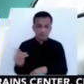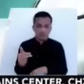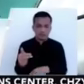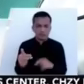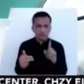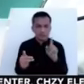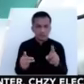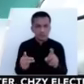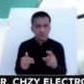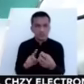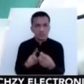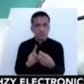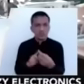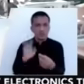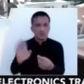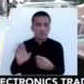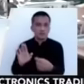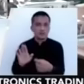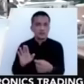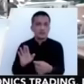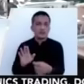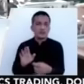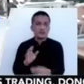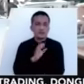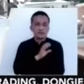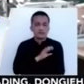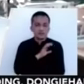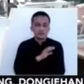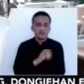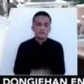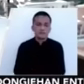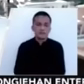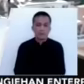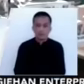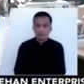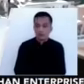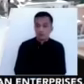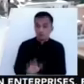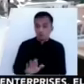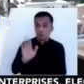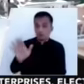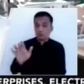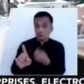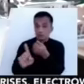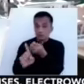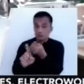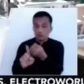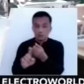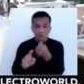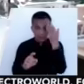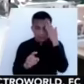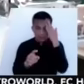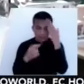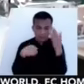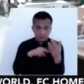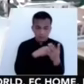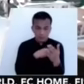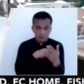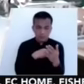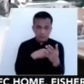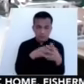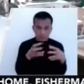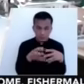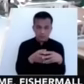sa kanyang pagkatao. For your own sake at para sa kabatiran ng aming komite, just one last time on this